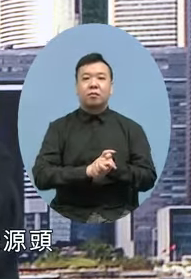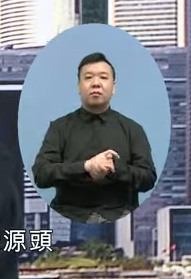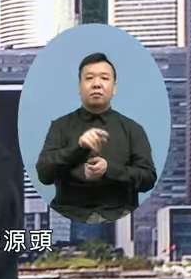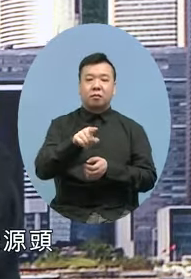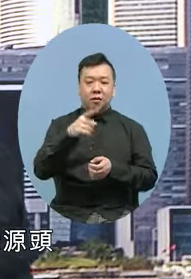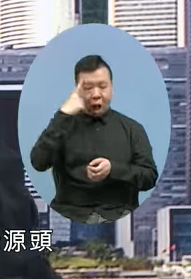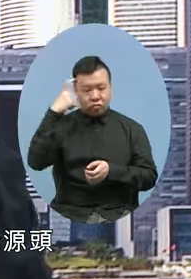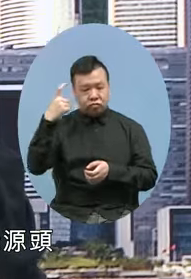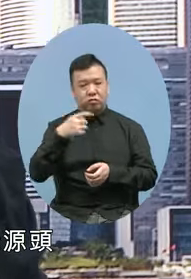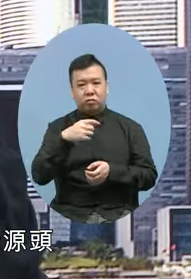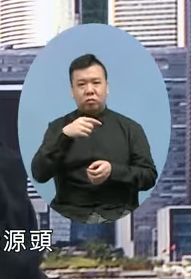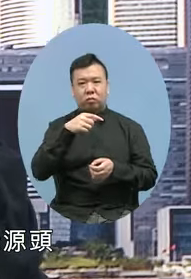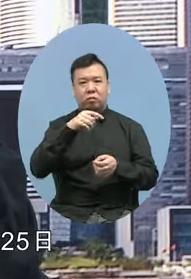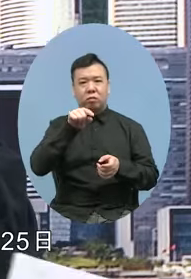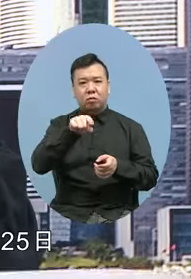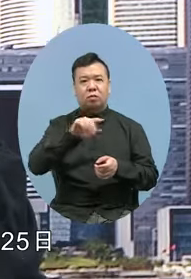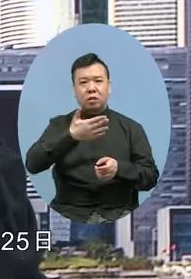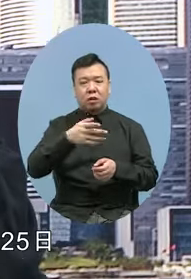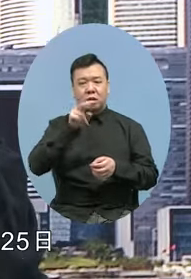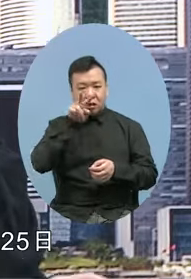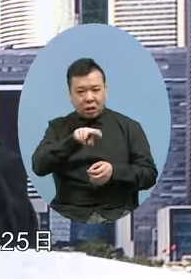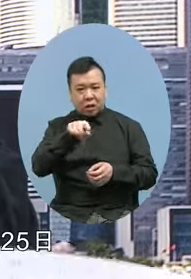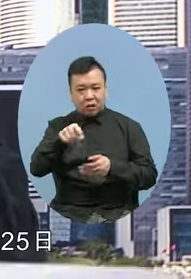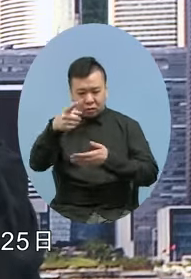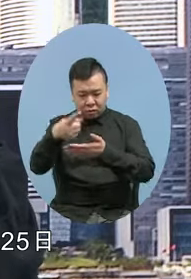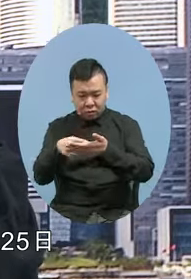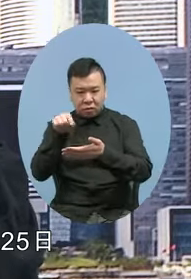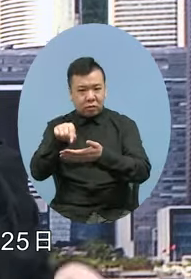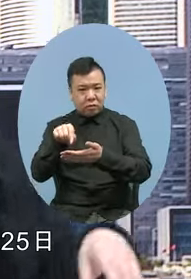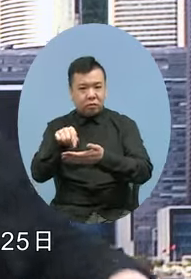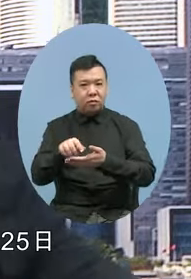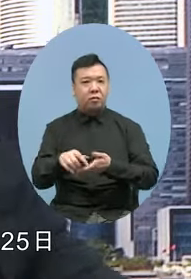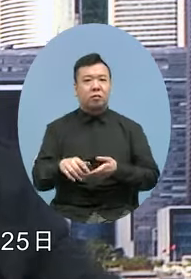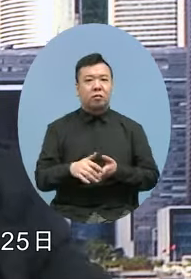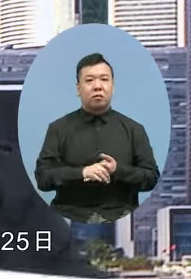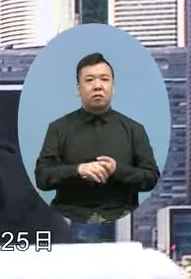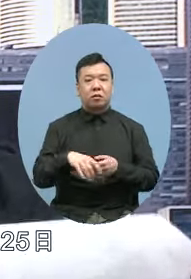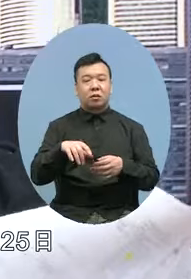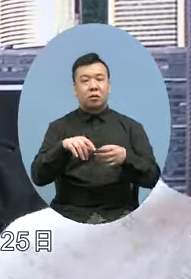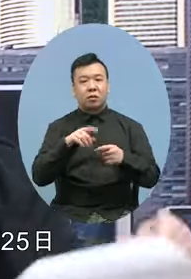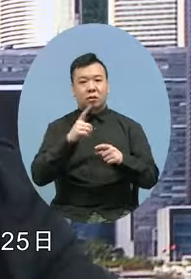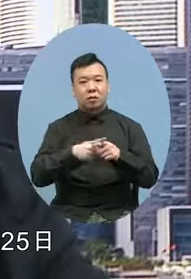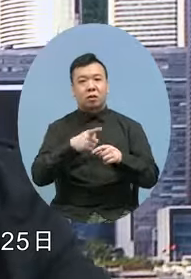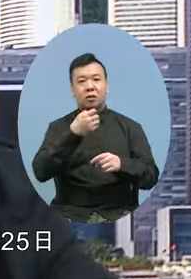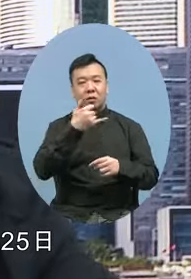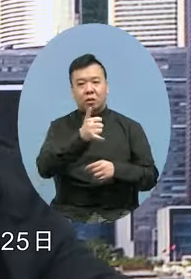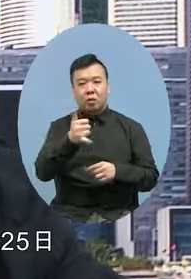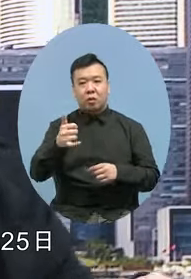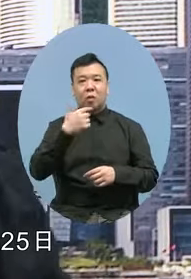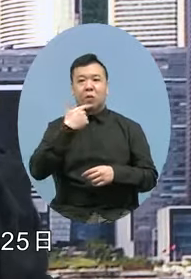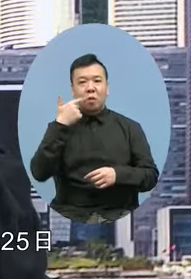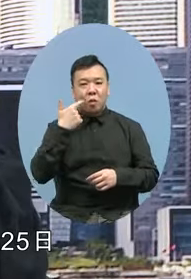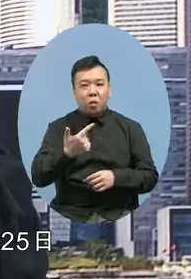係未有頭緒嘅。不過佢嘅睇翻佢啲潛伏期咧，佢就去過好